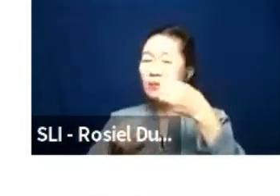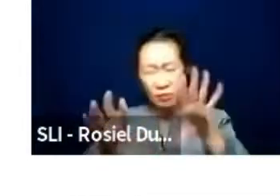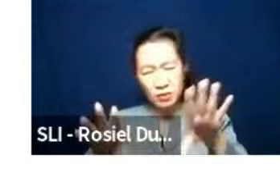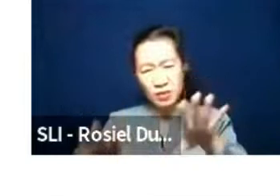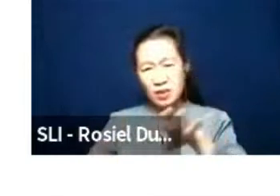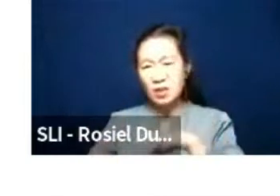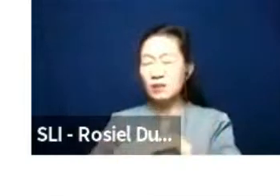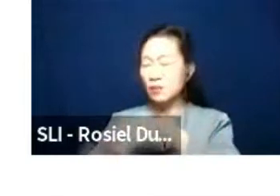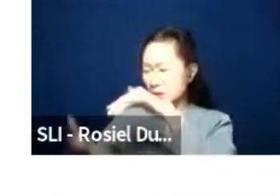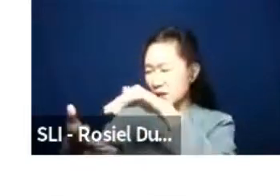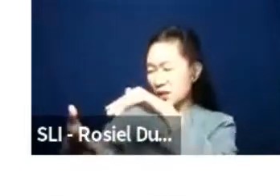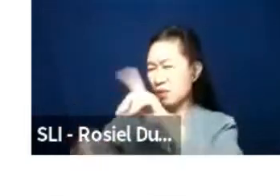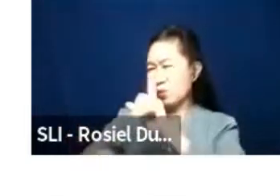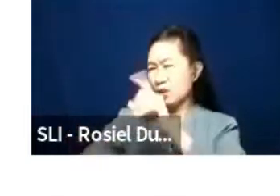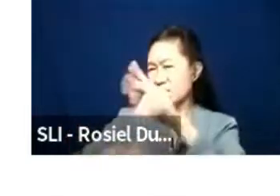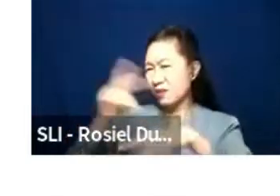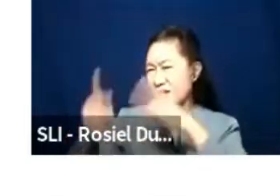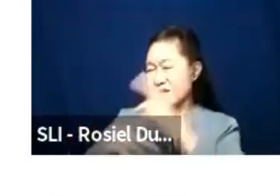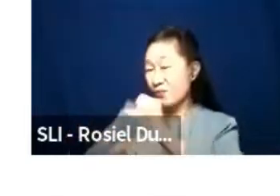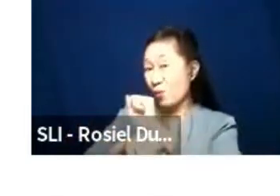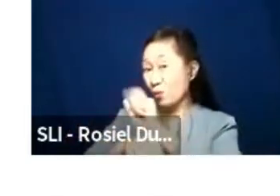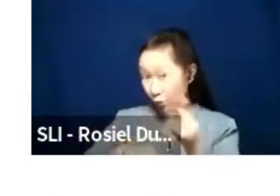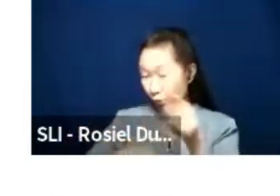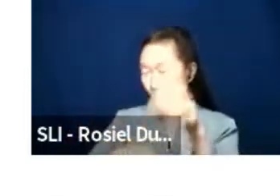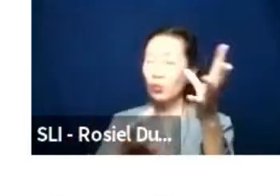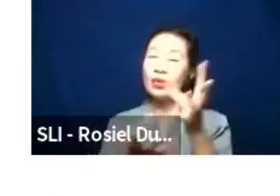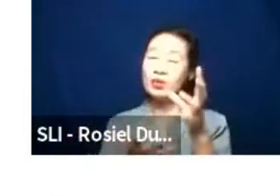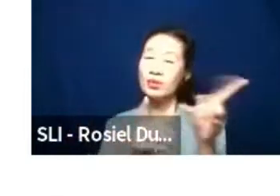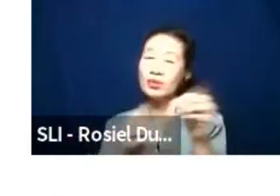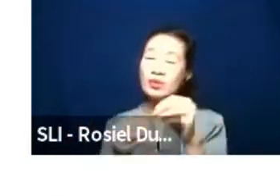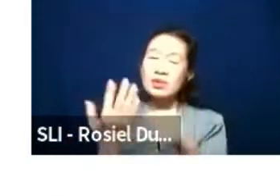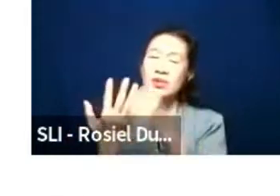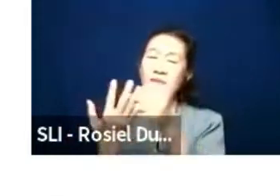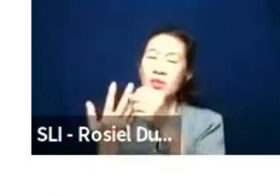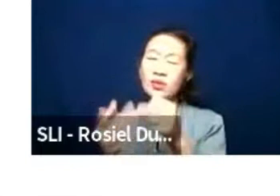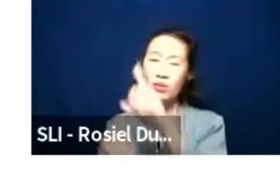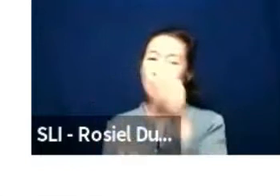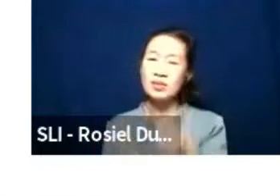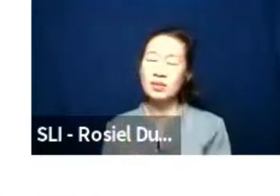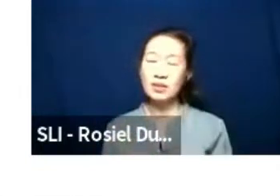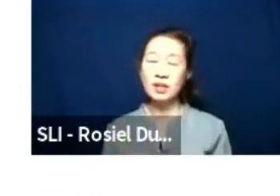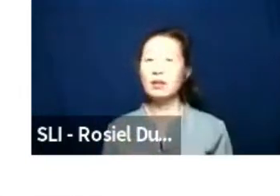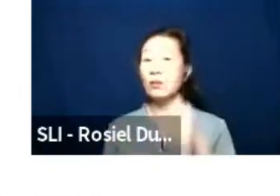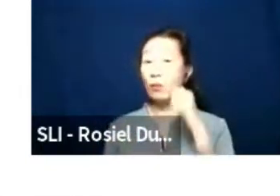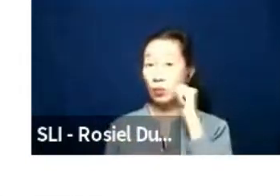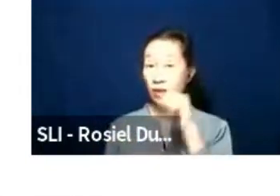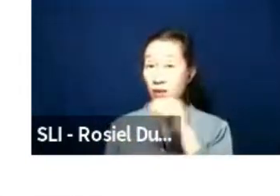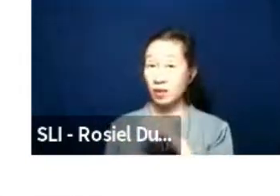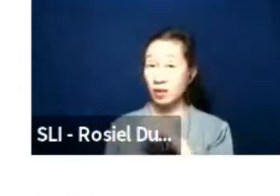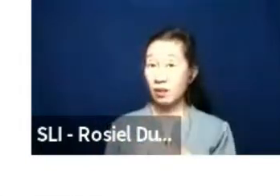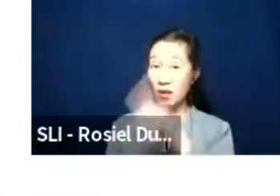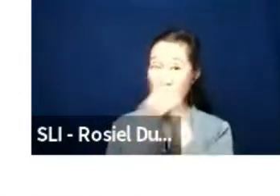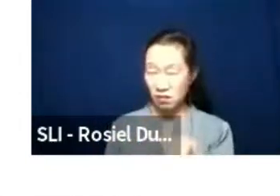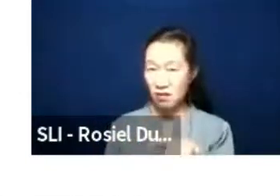mag-graduate? Anong klaseng trabaho ang gusto mong gawin? Very simple questions, no? And kadalasan we ask this